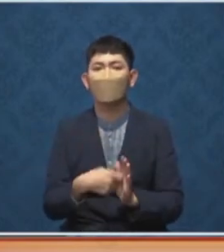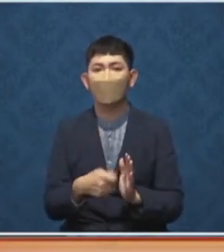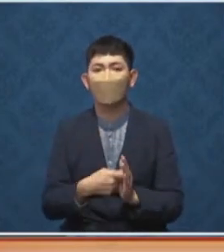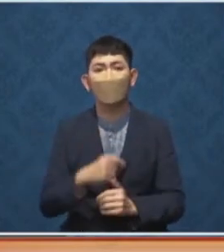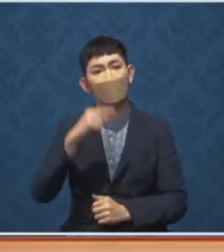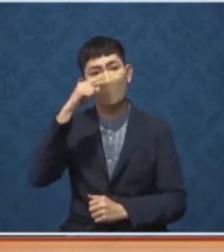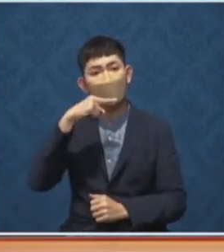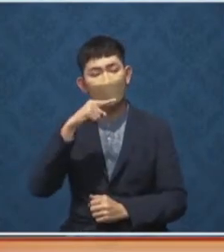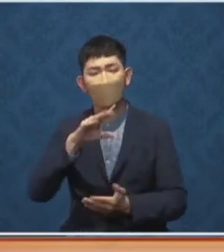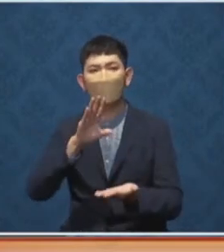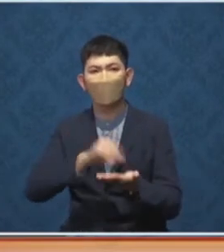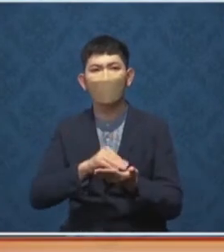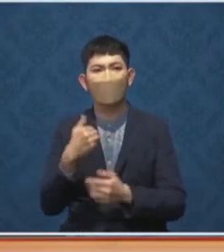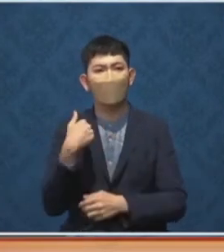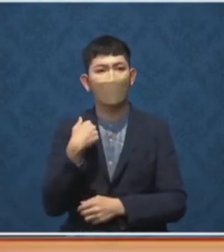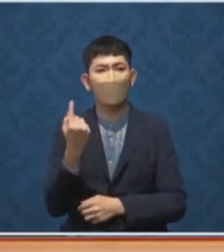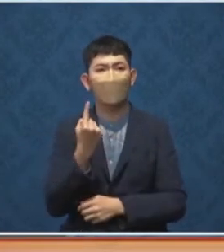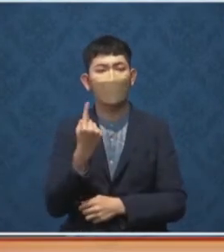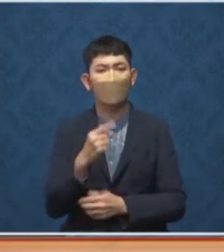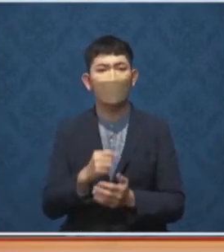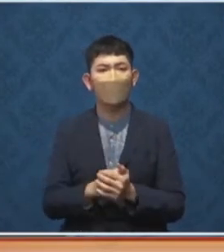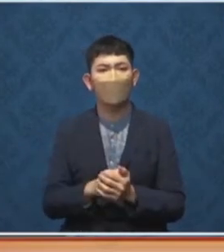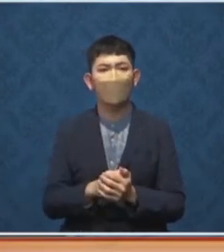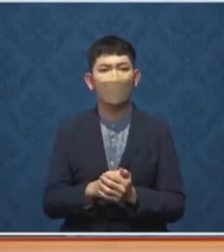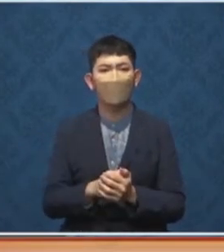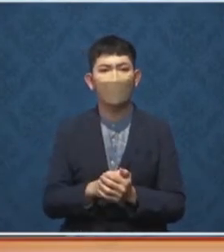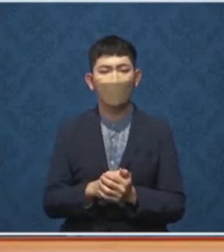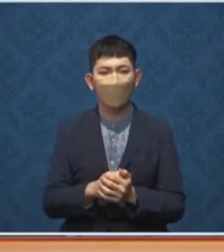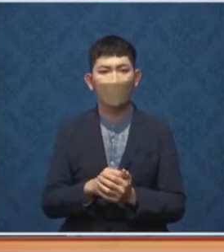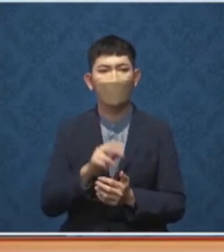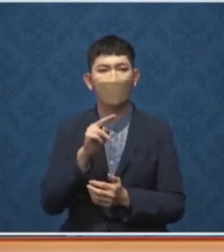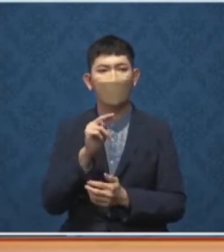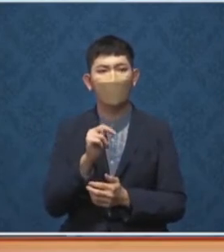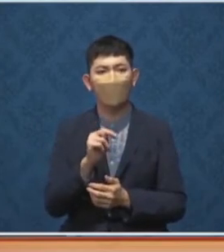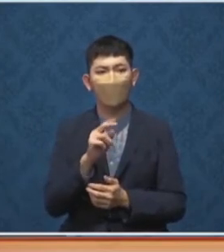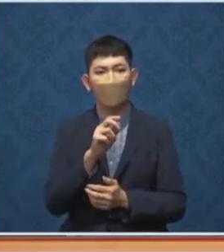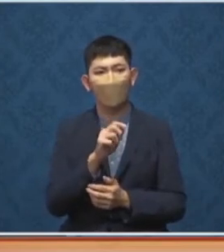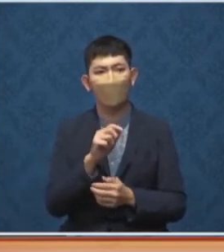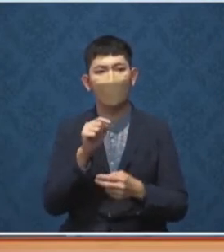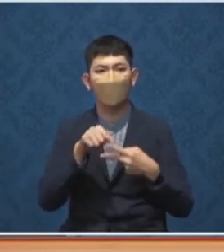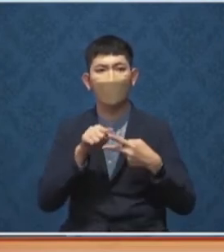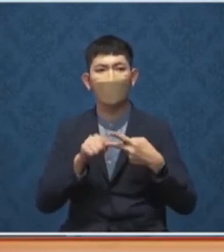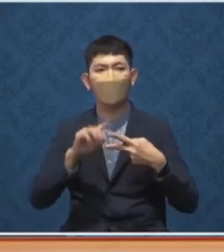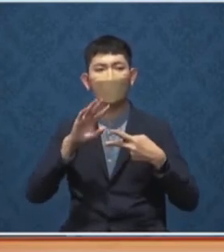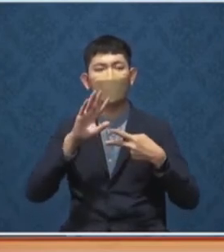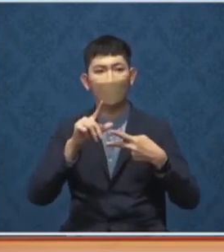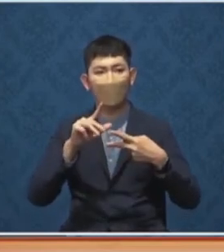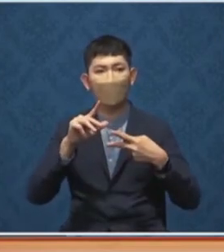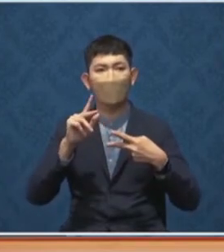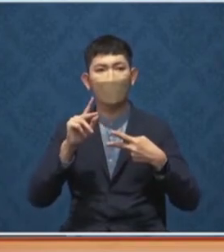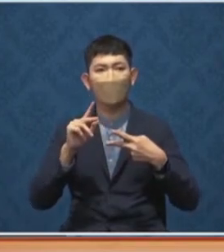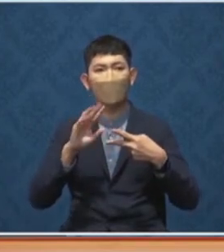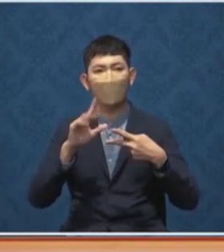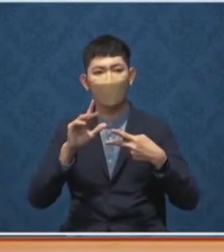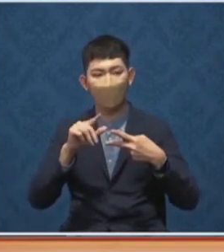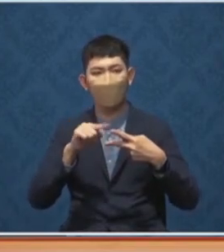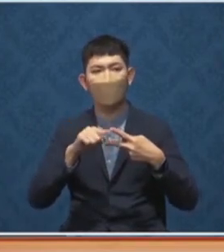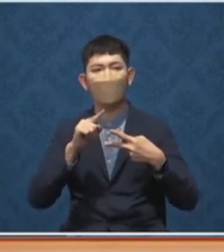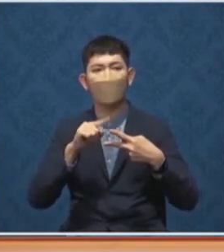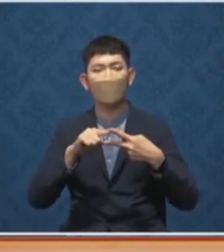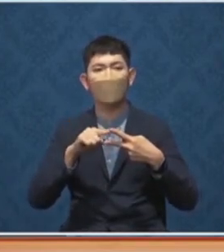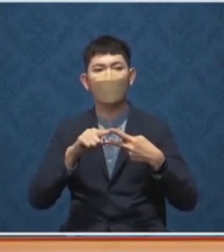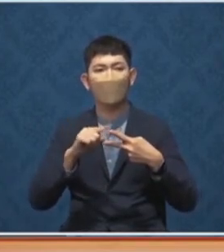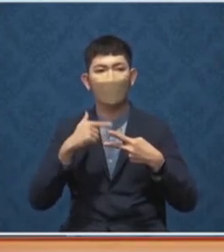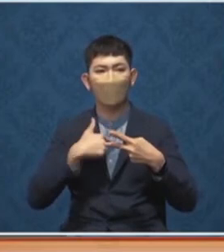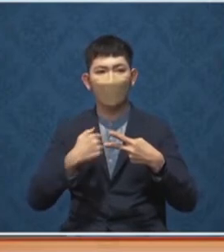ใไยที่อยใฐานข้อมูลนี้ มเพลแ่ Shure ก่อนแร์ แล้วก็ AFP Thailand เท่านั้นซึ่สาเหตุทหนวยงานเหล่านี้ ไมใหความเชื่อถือศูยต่ตั้งขอปร้มท